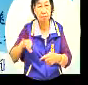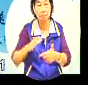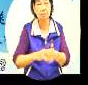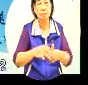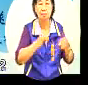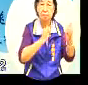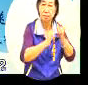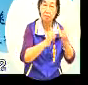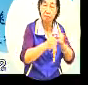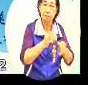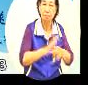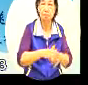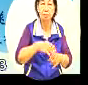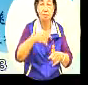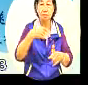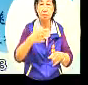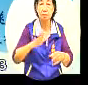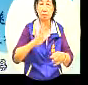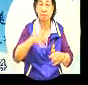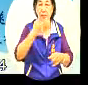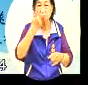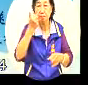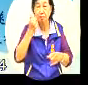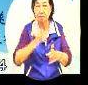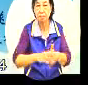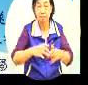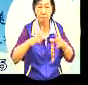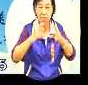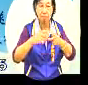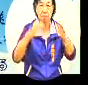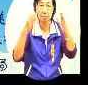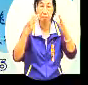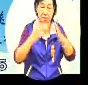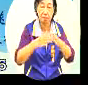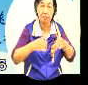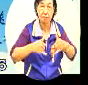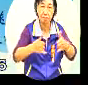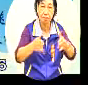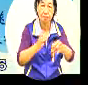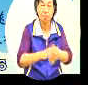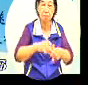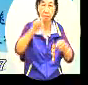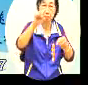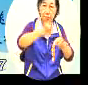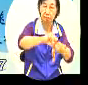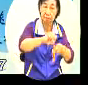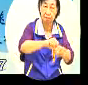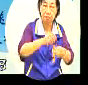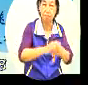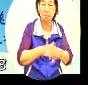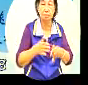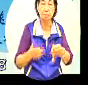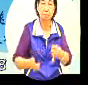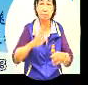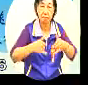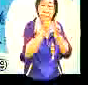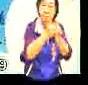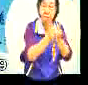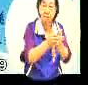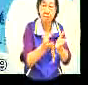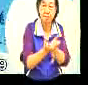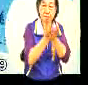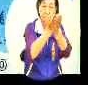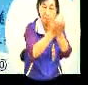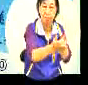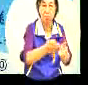具体建议是希望能够有增设我们第二条的渡轮航线，